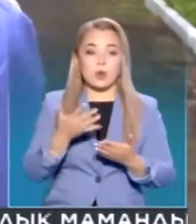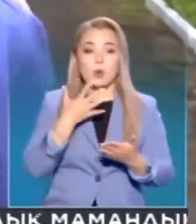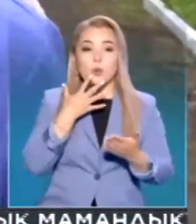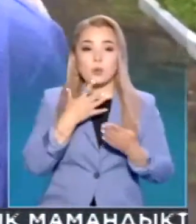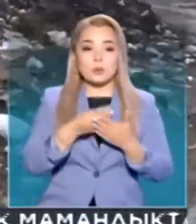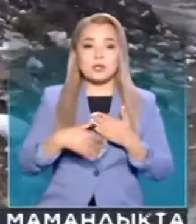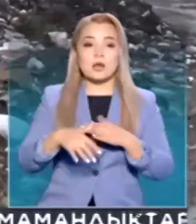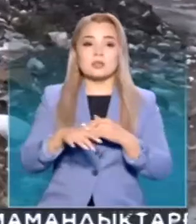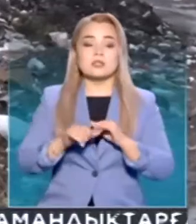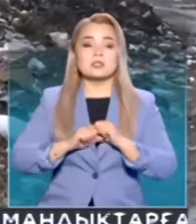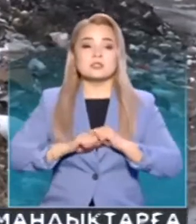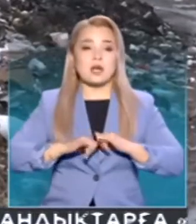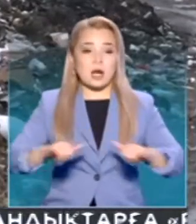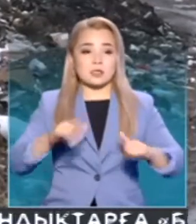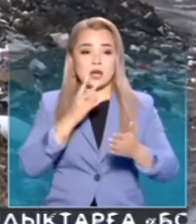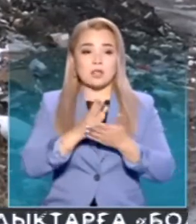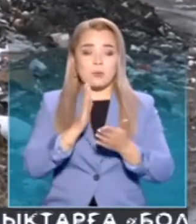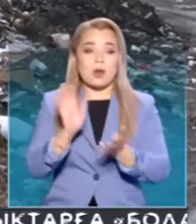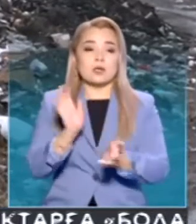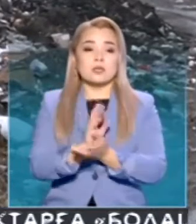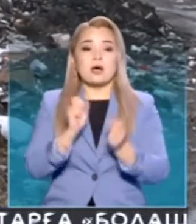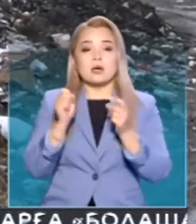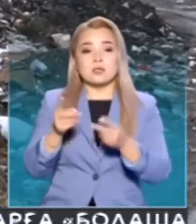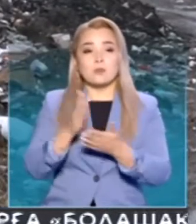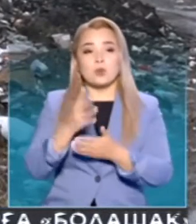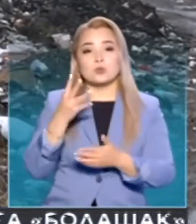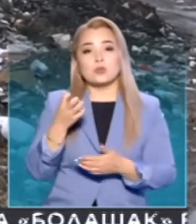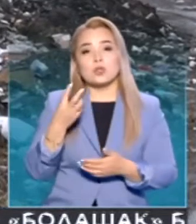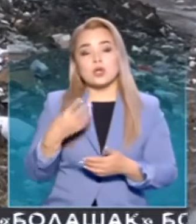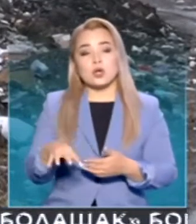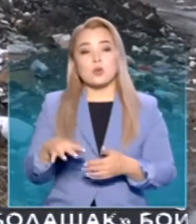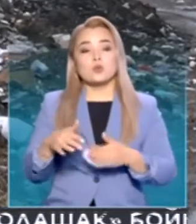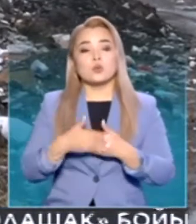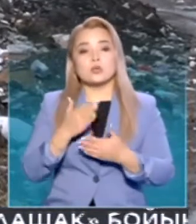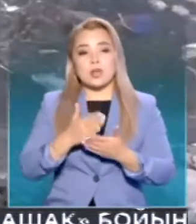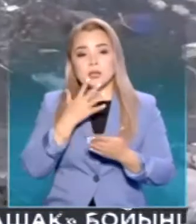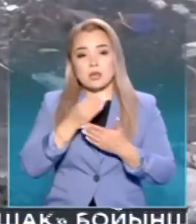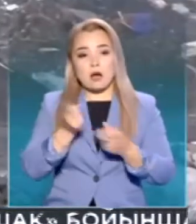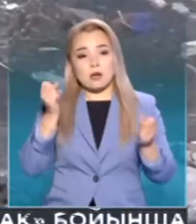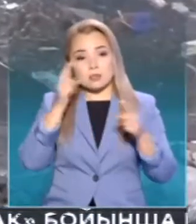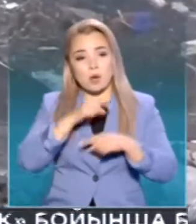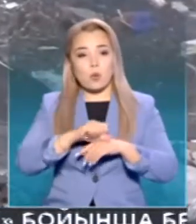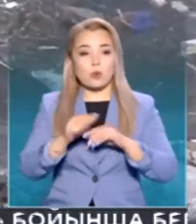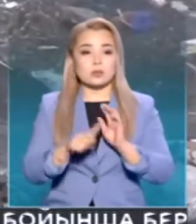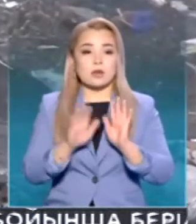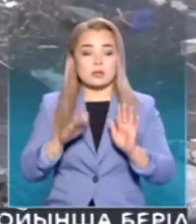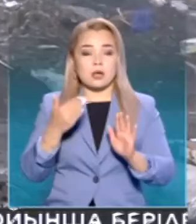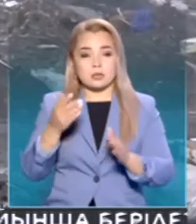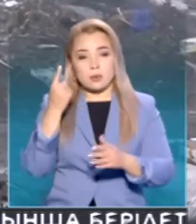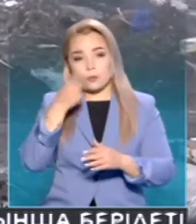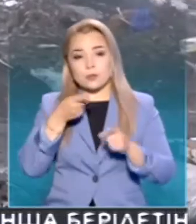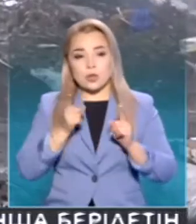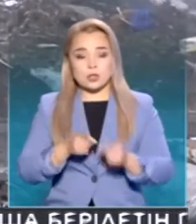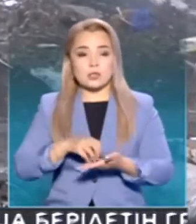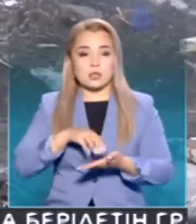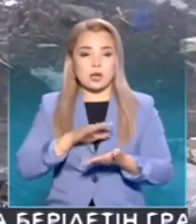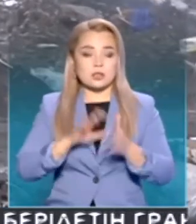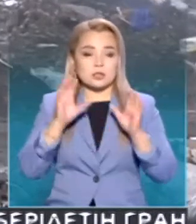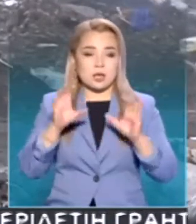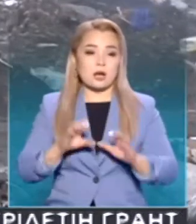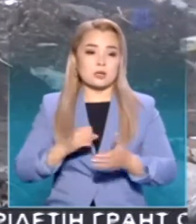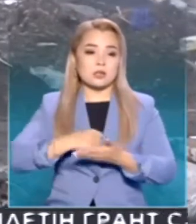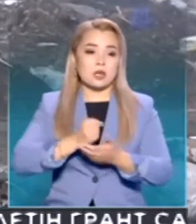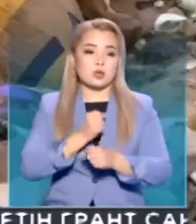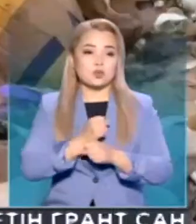өзі жайылып жатыр. Теріскейде қоқыс төгетін 450-дей орын анықталған, ал оның 16-сы ғана ресми тіркеліп, заңды жұмыс істеп